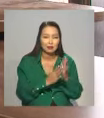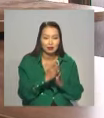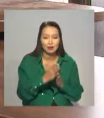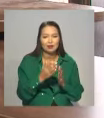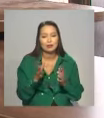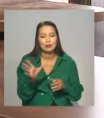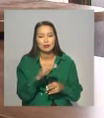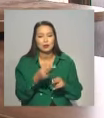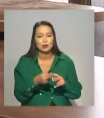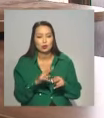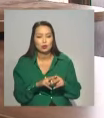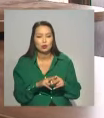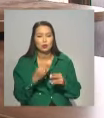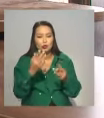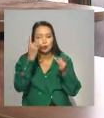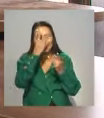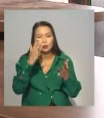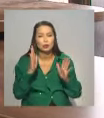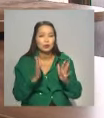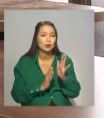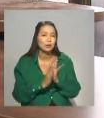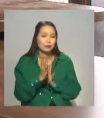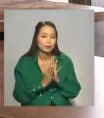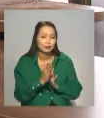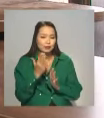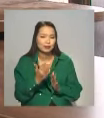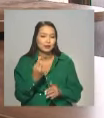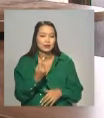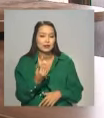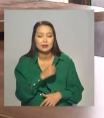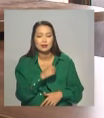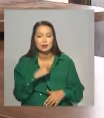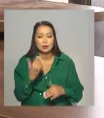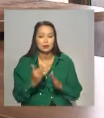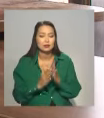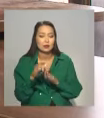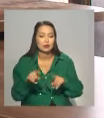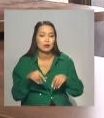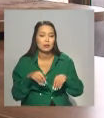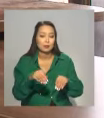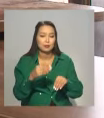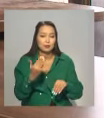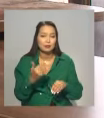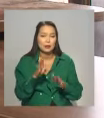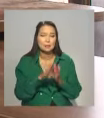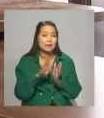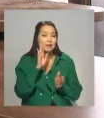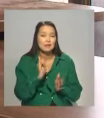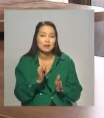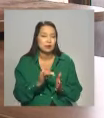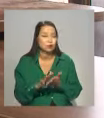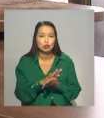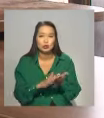Все овощные культуры только орошение. Хоть один овощ вырастите у себя в огороде без полива, ничего не